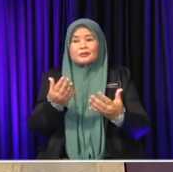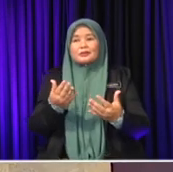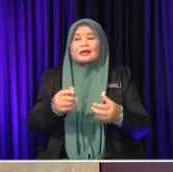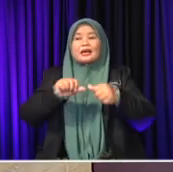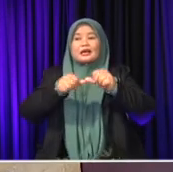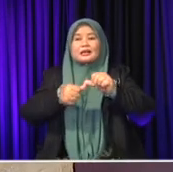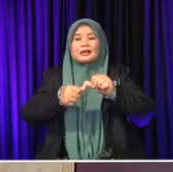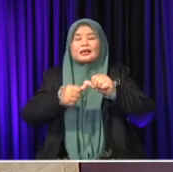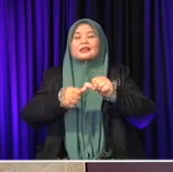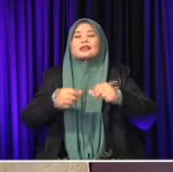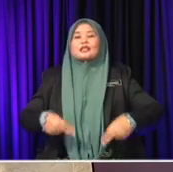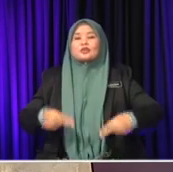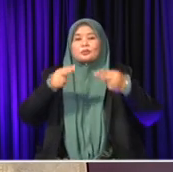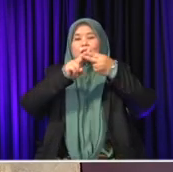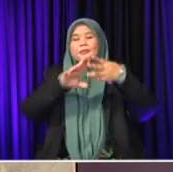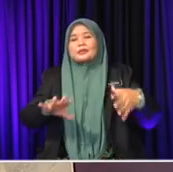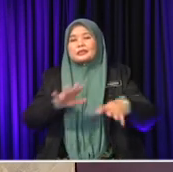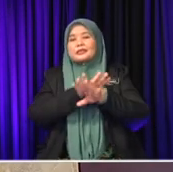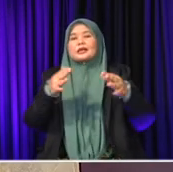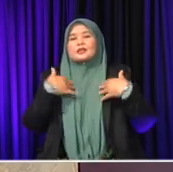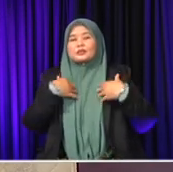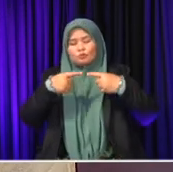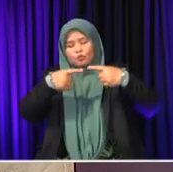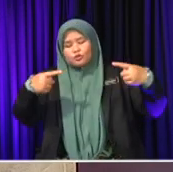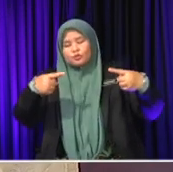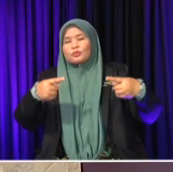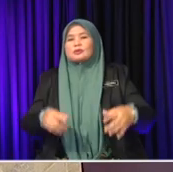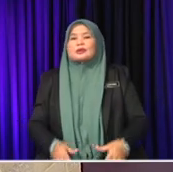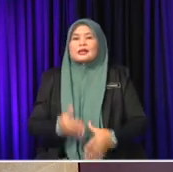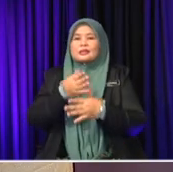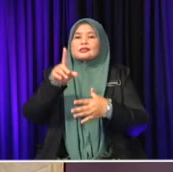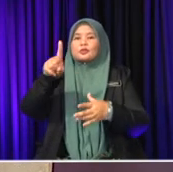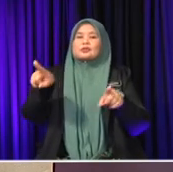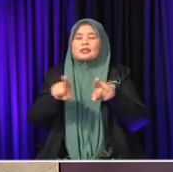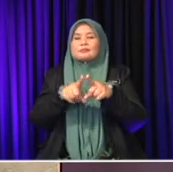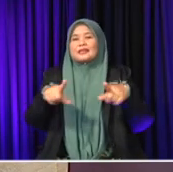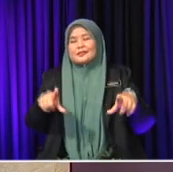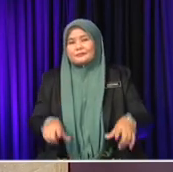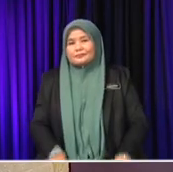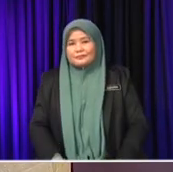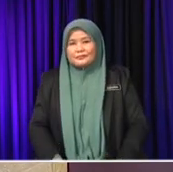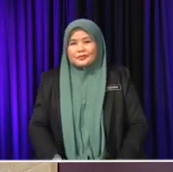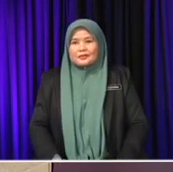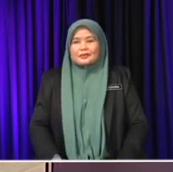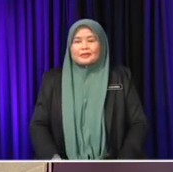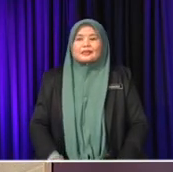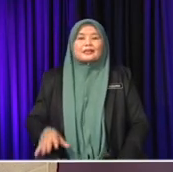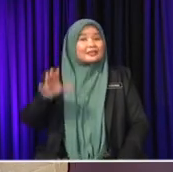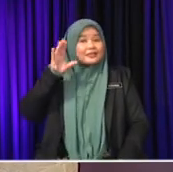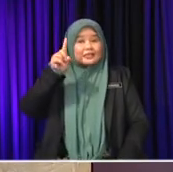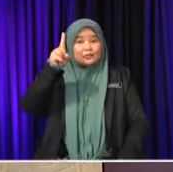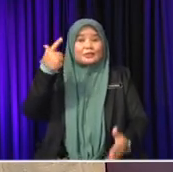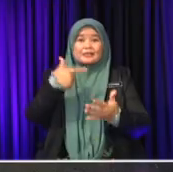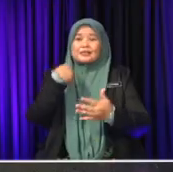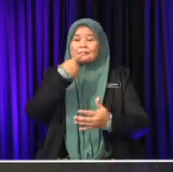agar hidup Harmoni dan tidak ada permusuhan dalam bentuk perkauman berkasih Sayang mungkin kita tidak dengar satu lagi satu